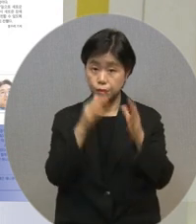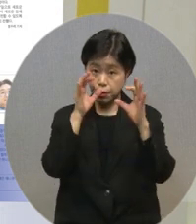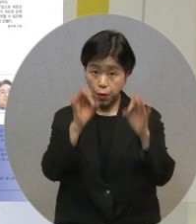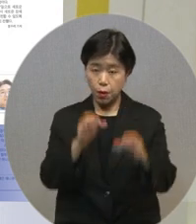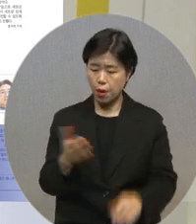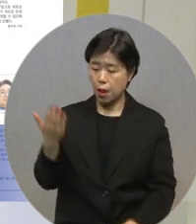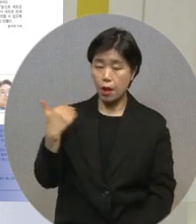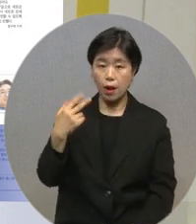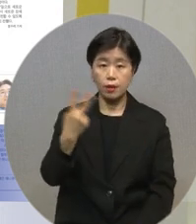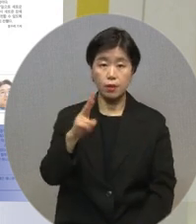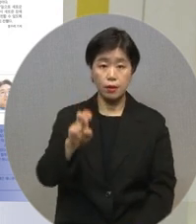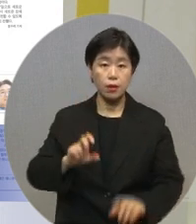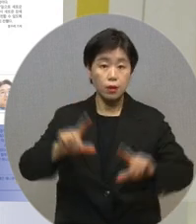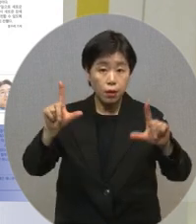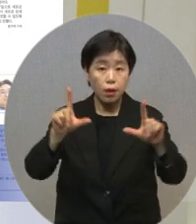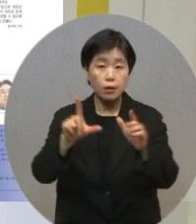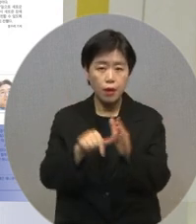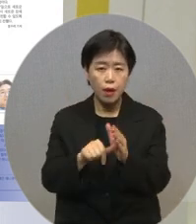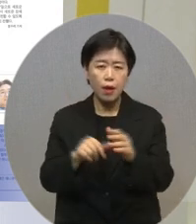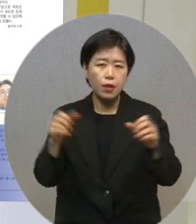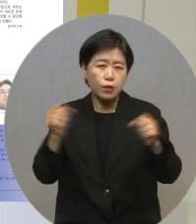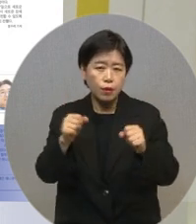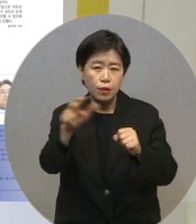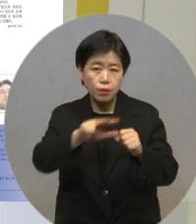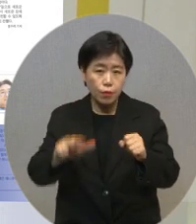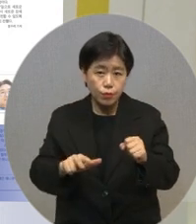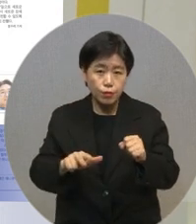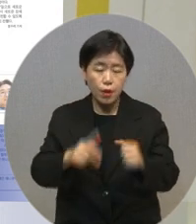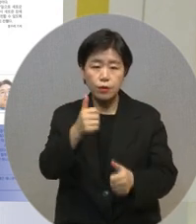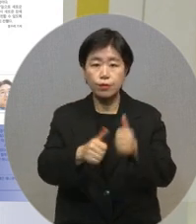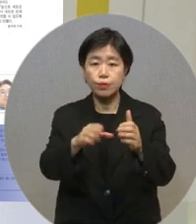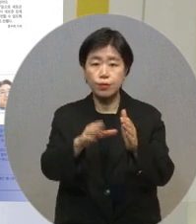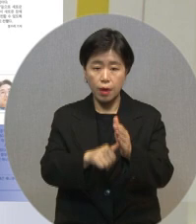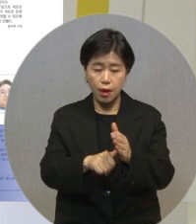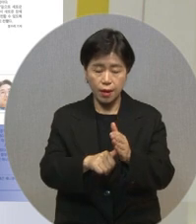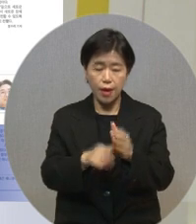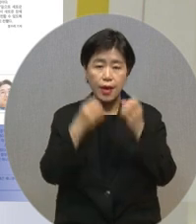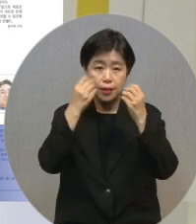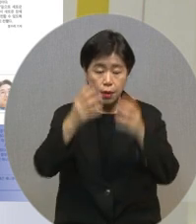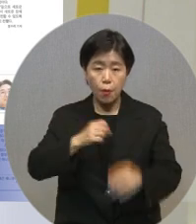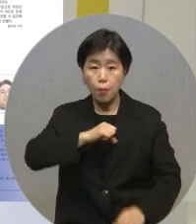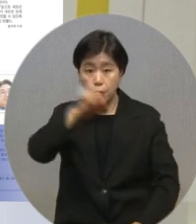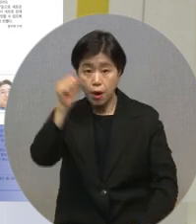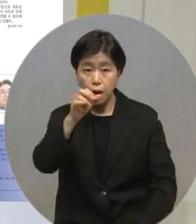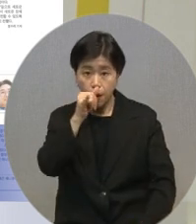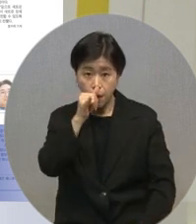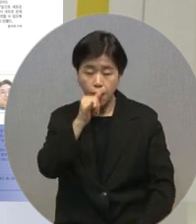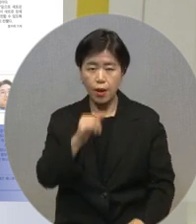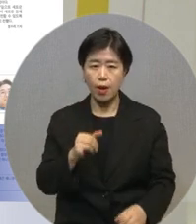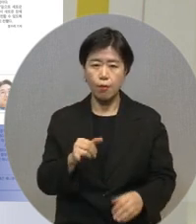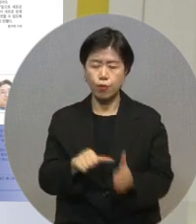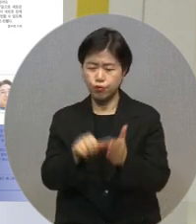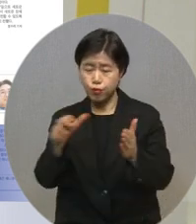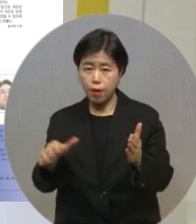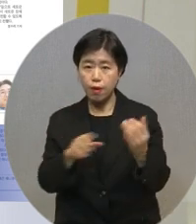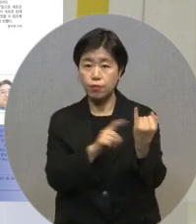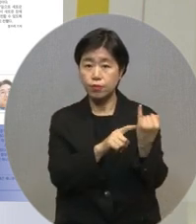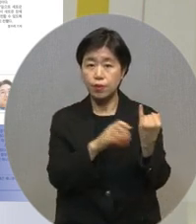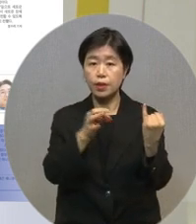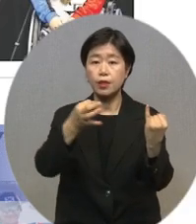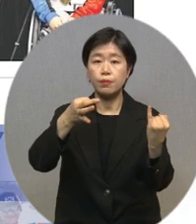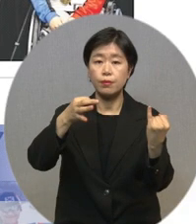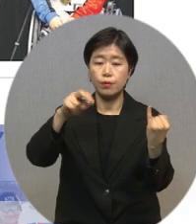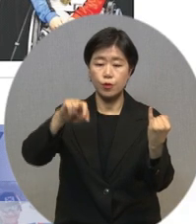2022년 동 국전 신인상과 장애인 체육 스타로 알려진 김윤지 선수의 메달 소식이